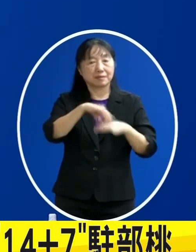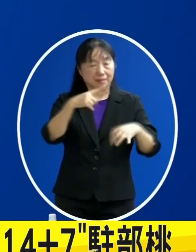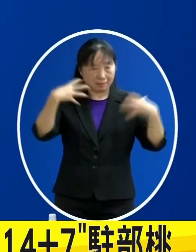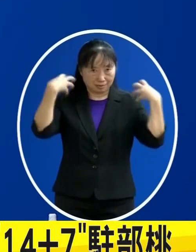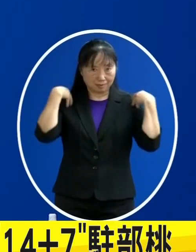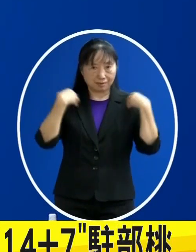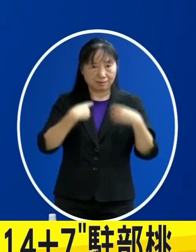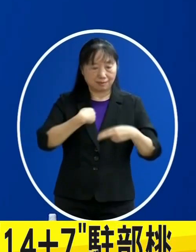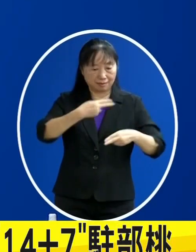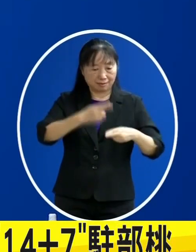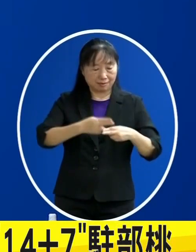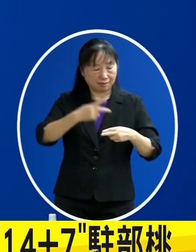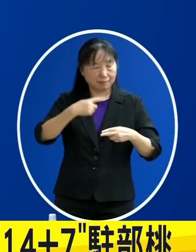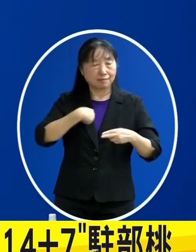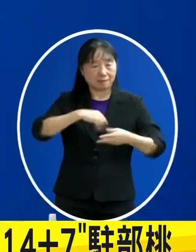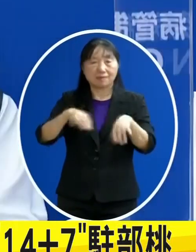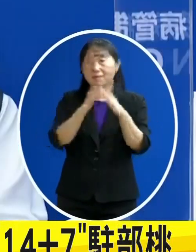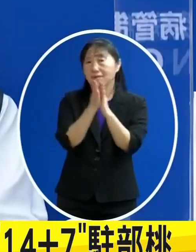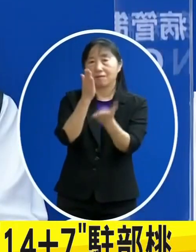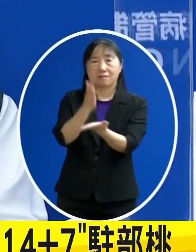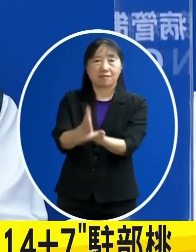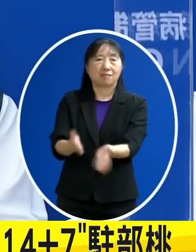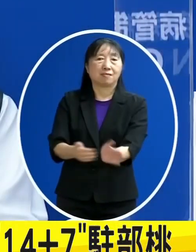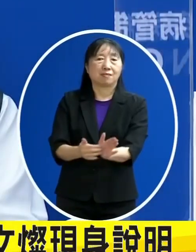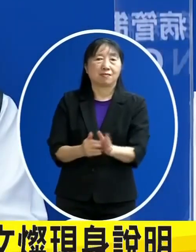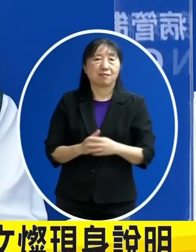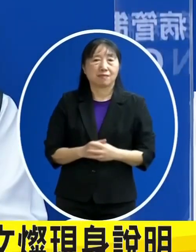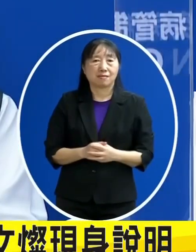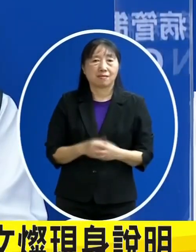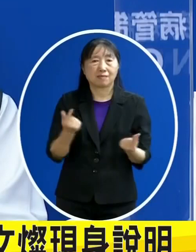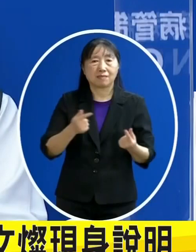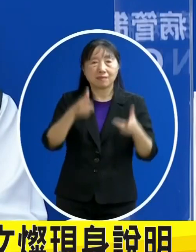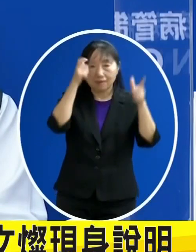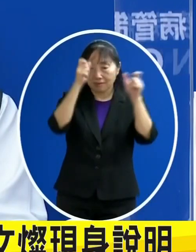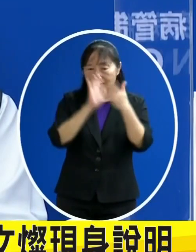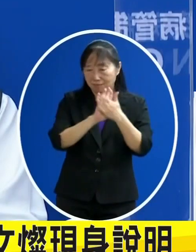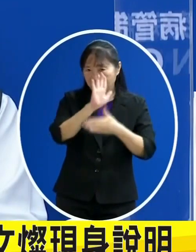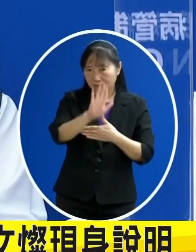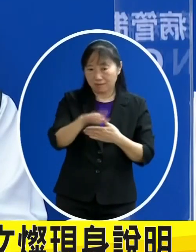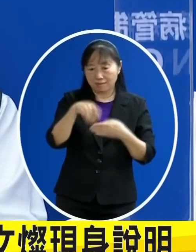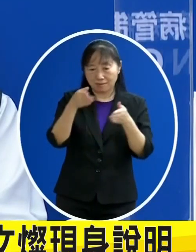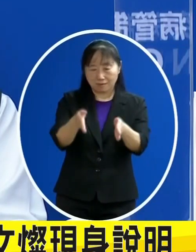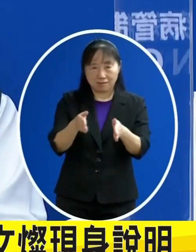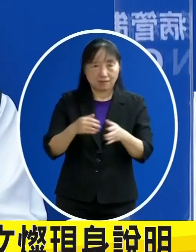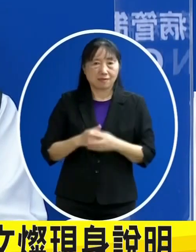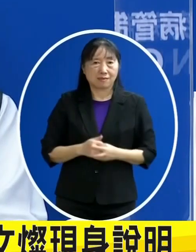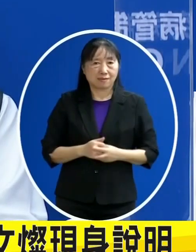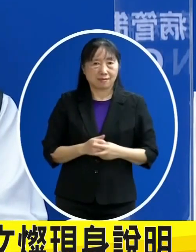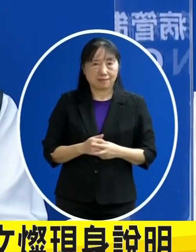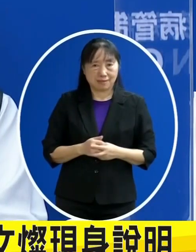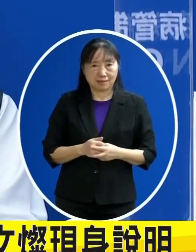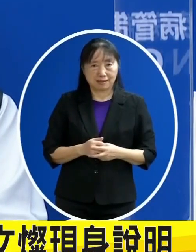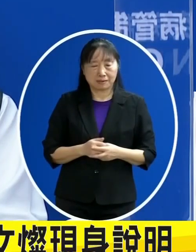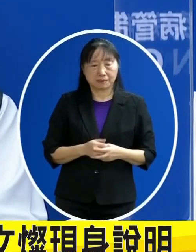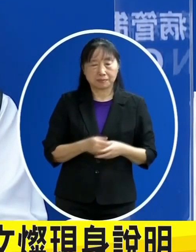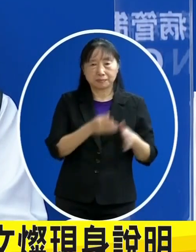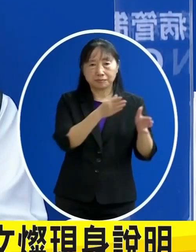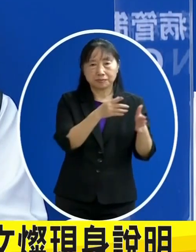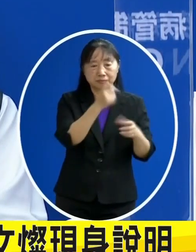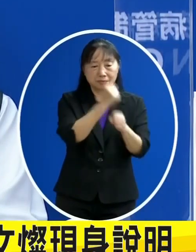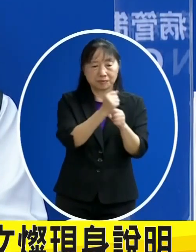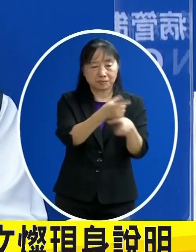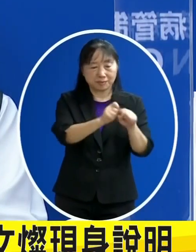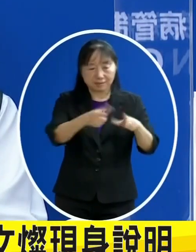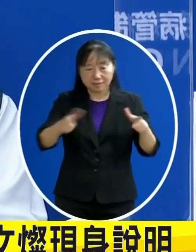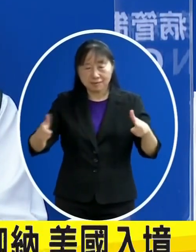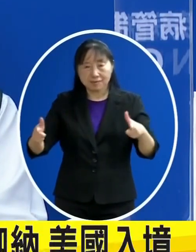态度，还有你的信念把工作完成哈。 那我们会在春节后，针对我们的各行各业受到影